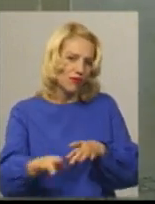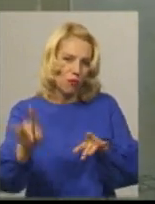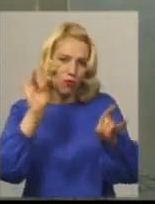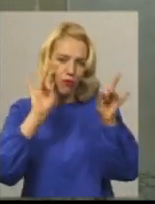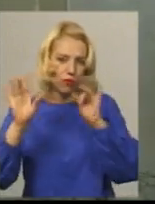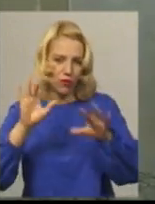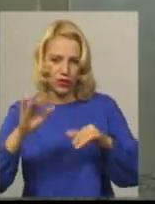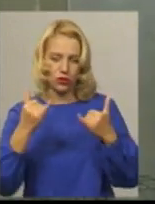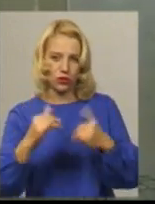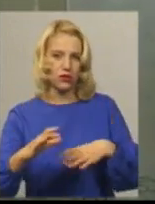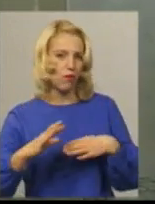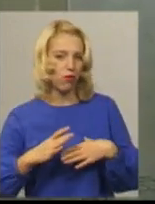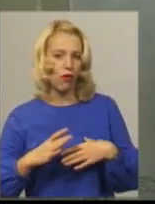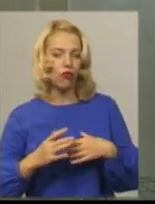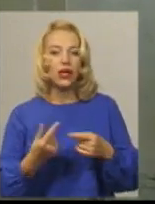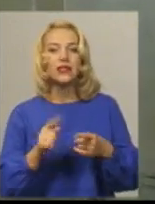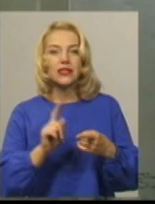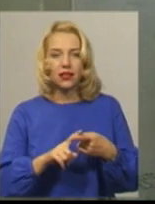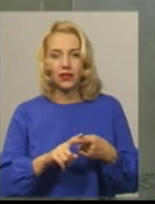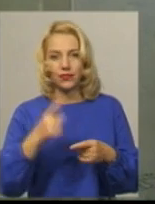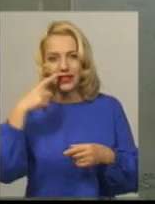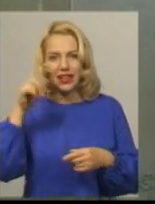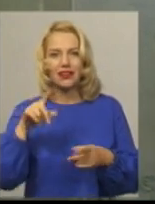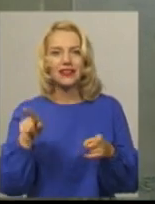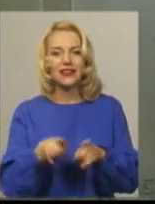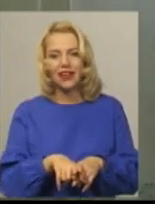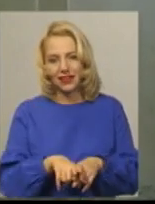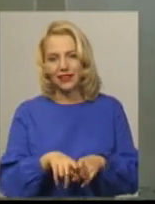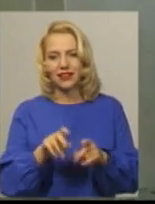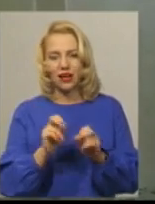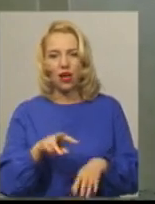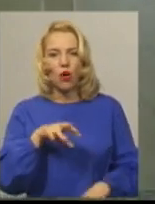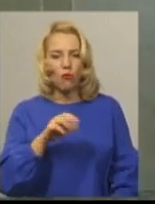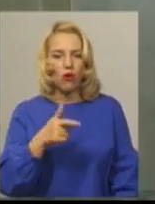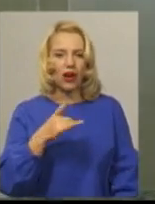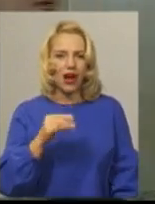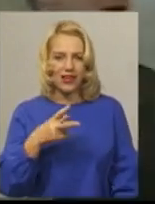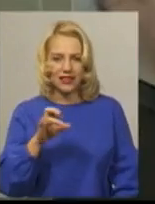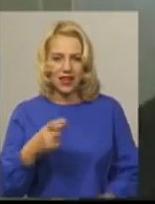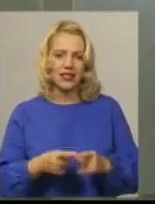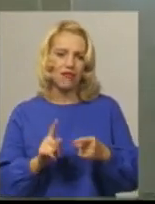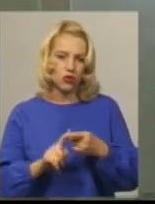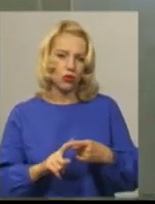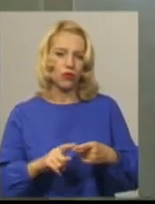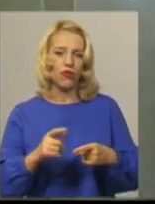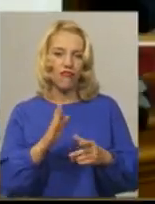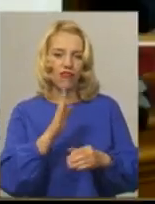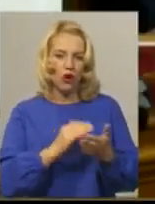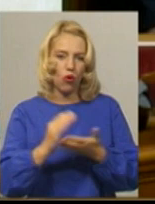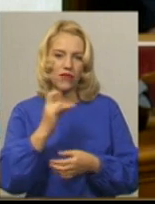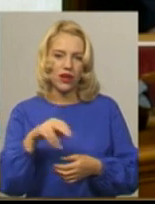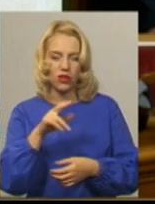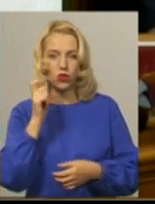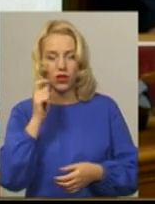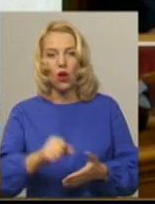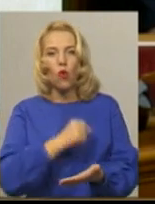сьогодні. Абсолютний популізм, знаєте, такі маргіналізація відбулася сьогодні всього залу Верховної Ради України.